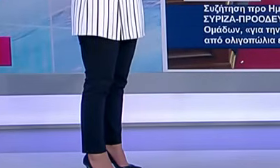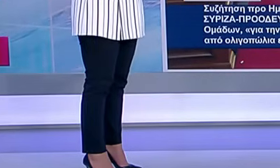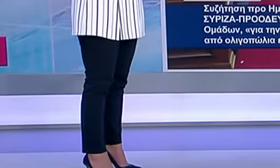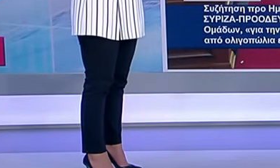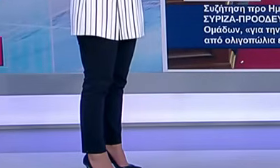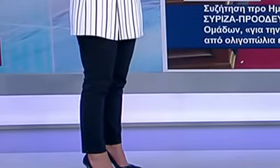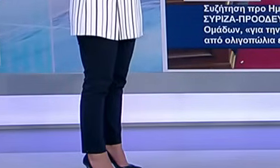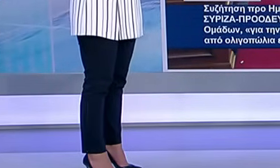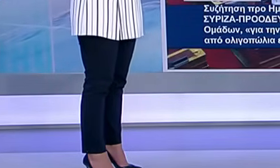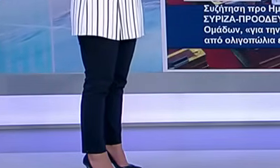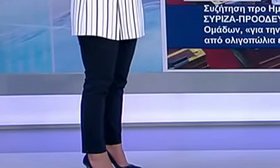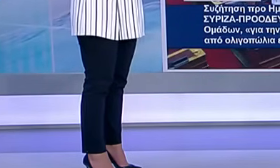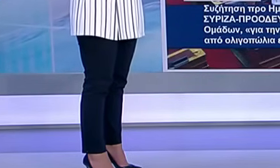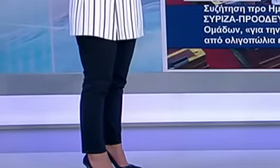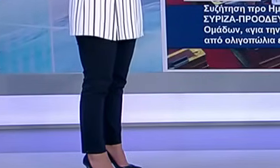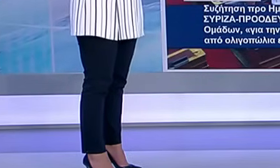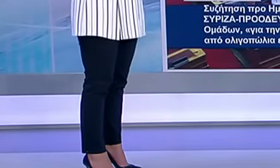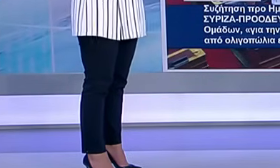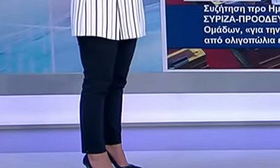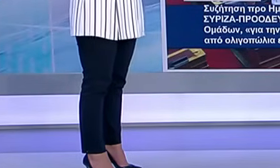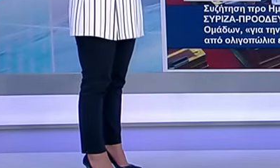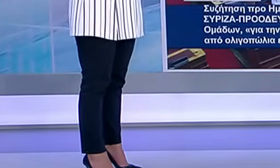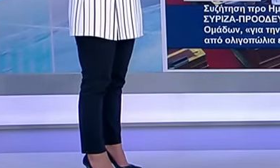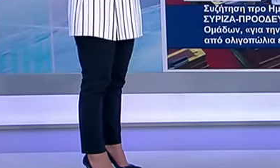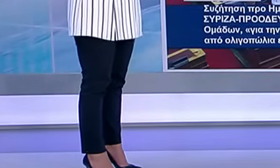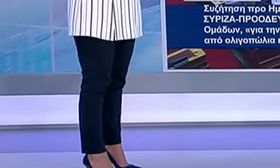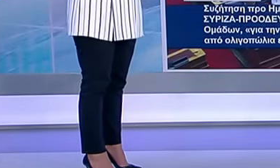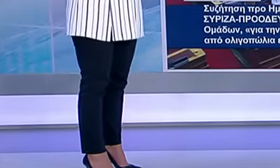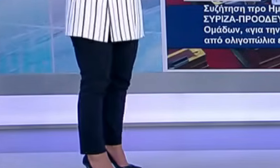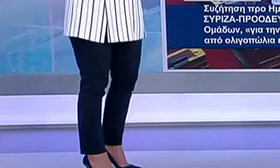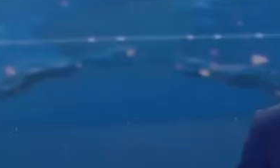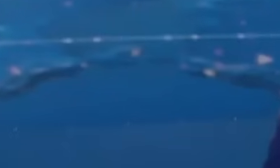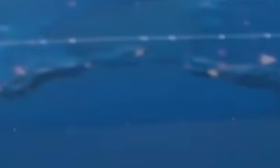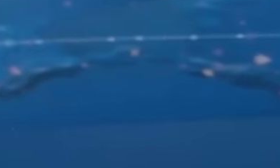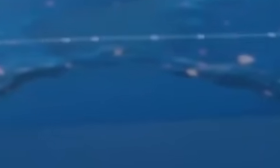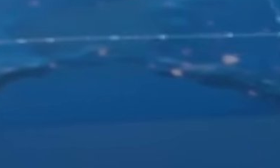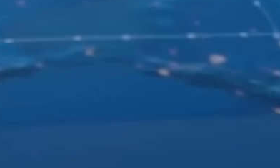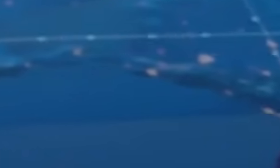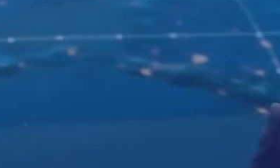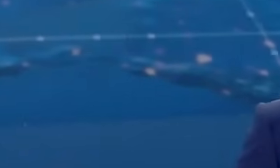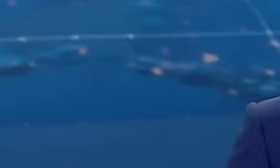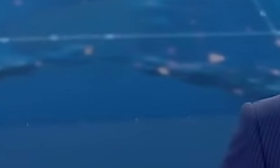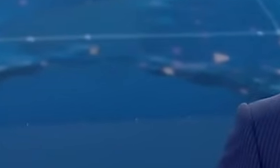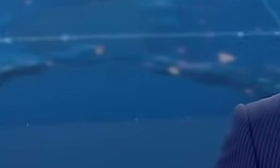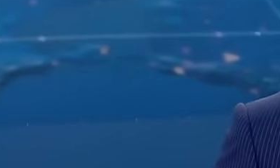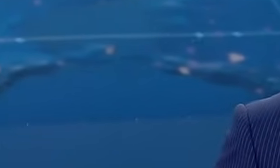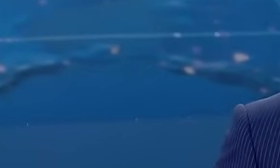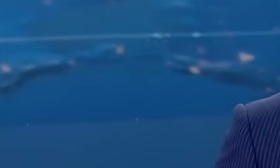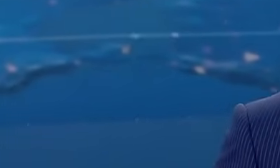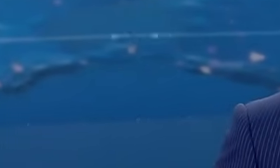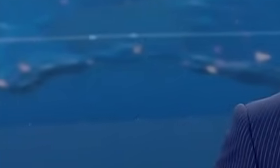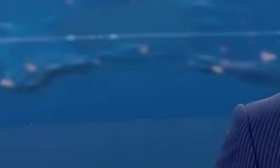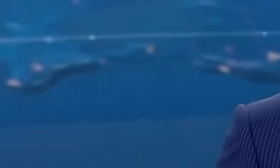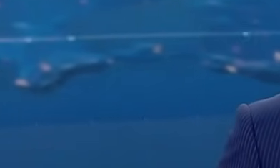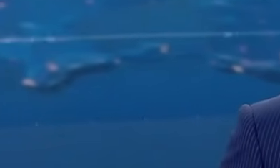καλούν να σοβαρευτεί, ιδίως όταν μιλάμε για το νούμερο ένα πρόβλημα των οικοκυριών. Σε ευχαριστούμε, Ναντίν. Μπορεί τώρα ο Στέφανος Κασελάκης να μην έλαβε το